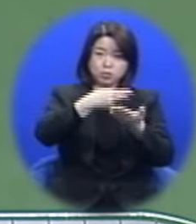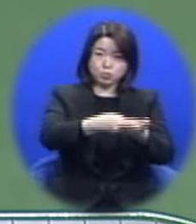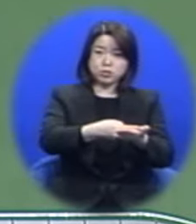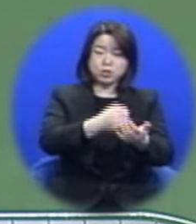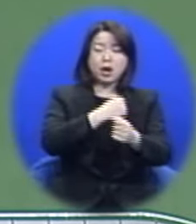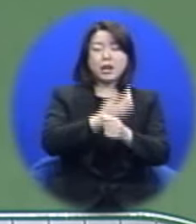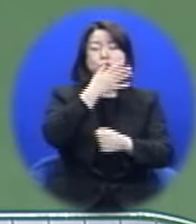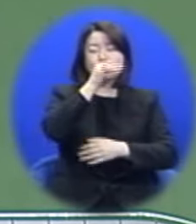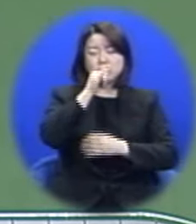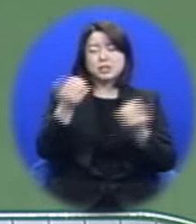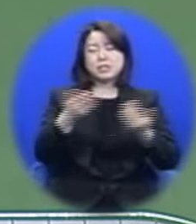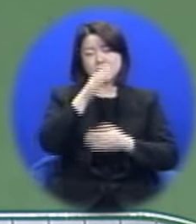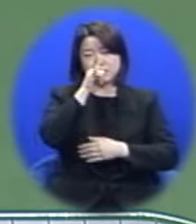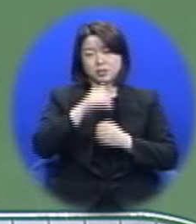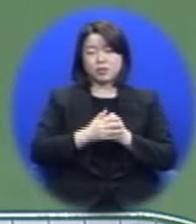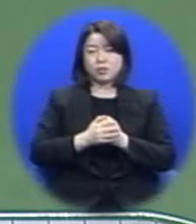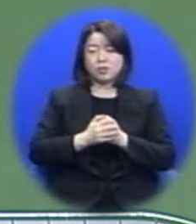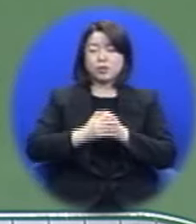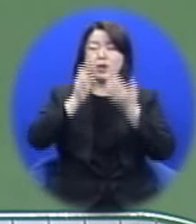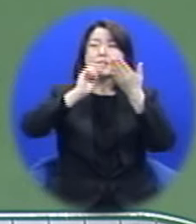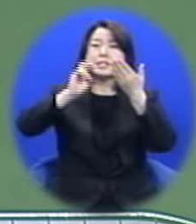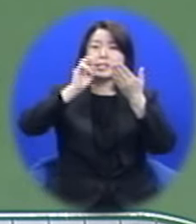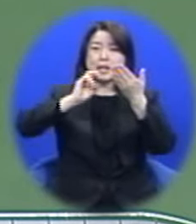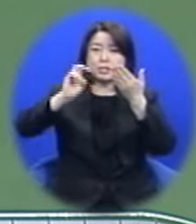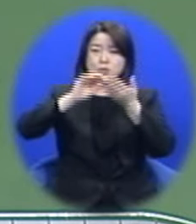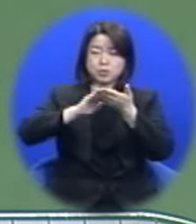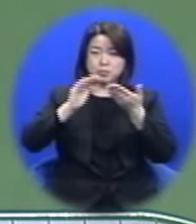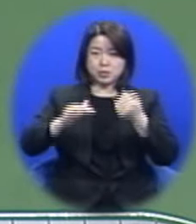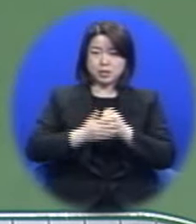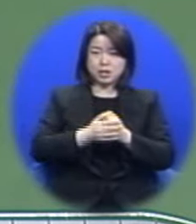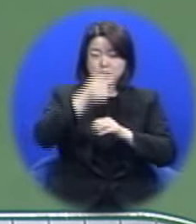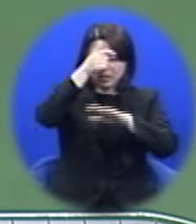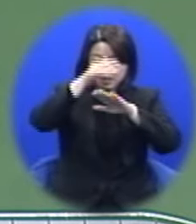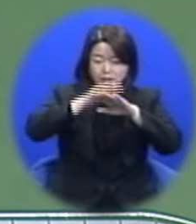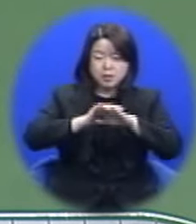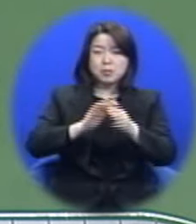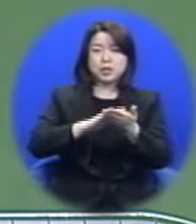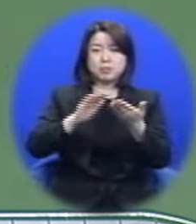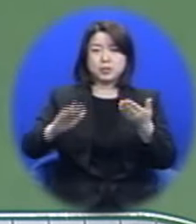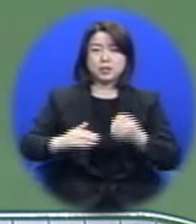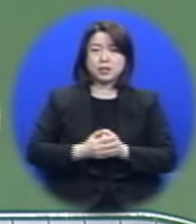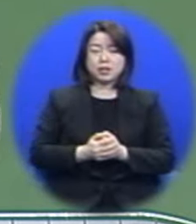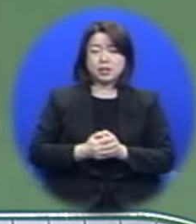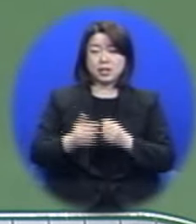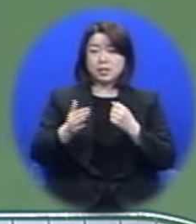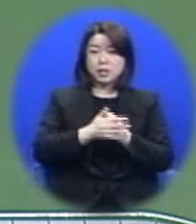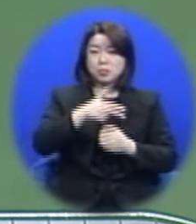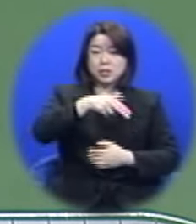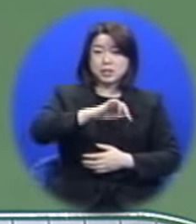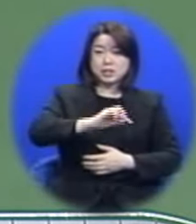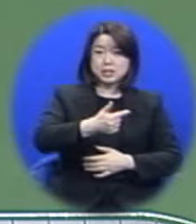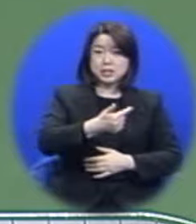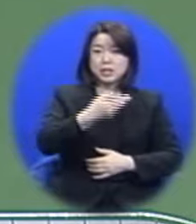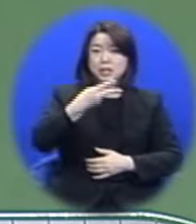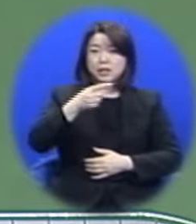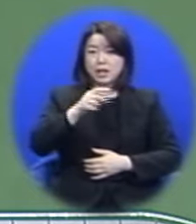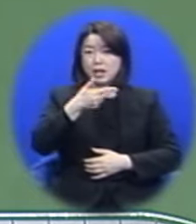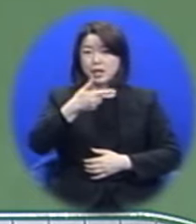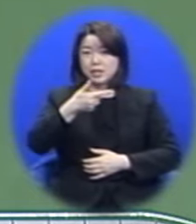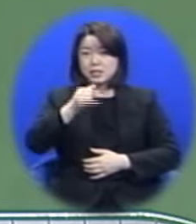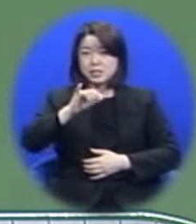있어요. 찬송이었어요. 예배였어요. 그래서 진 다니엘이 병원 침상에